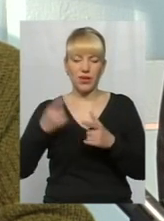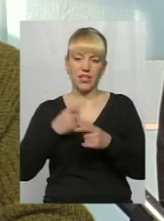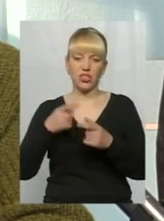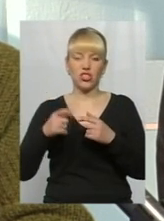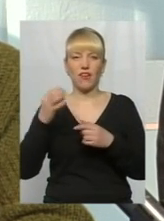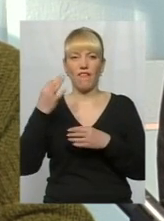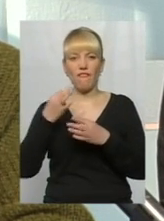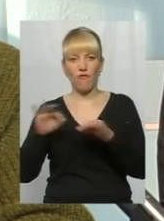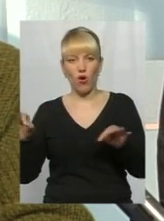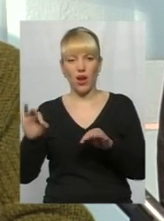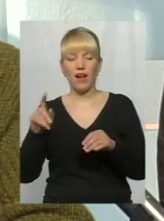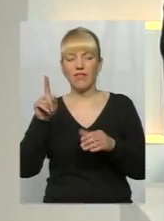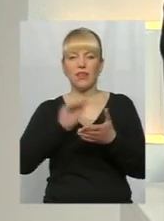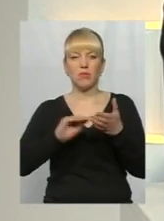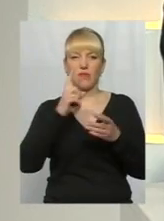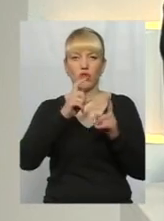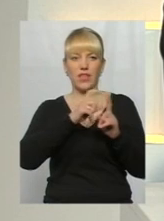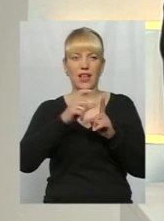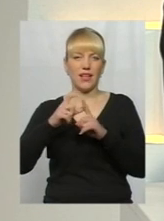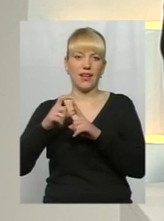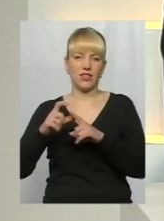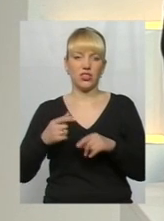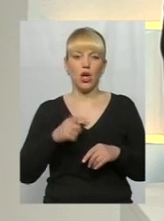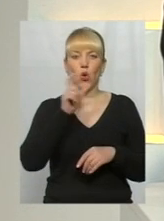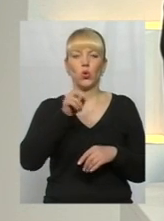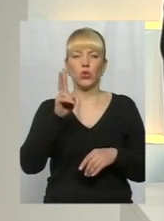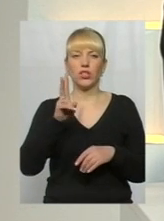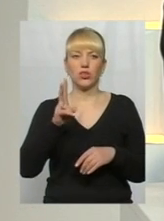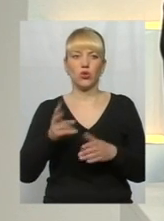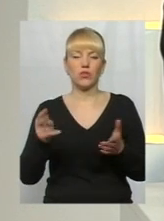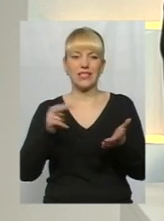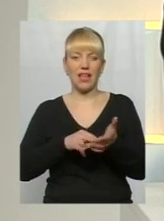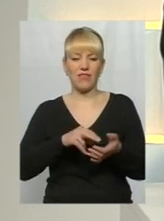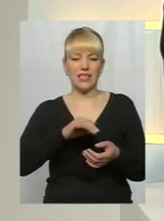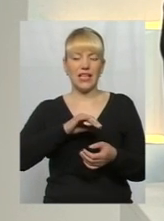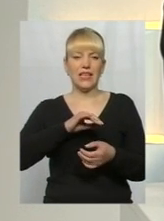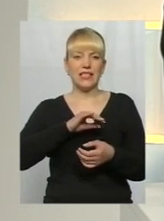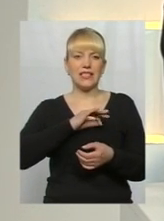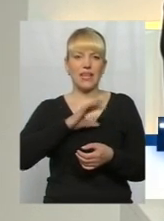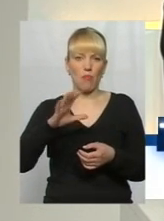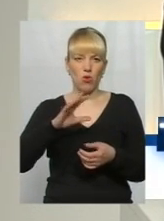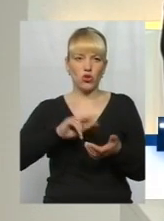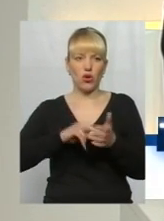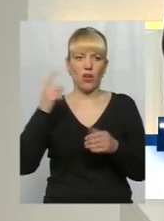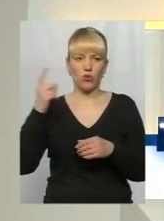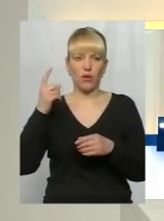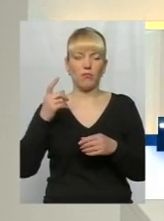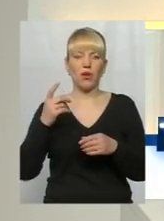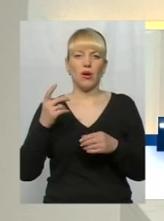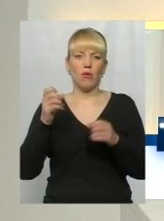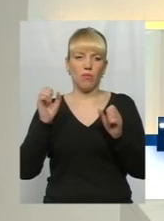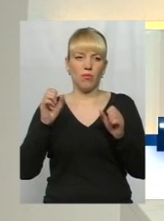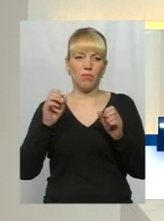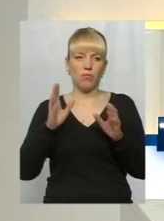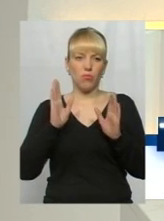одна речня я таки прочитаю, що він написав в соцмережі на своїй страниці, люди, які ставлять заможню економіку, вищі права власної волі, преречені бути бідними.